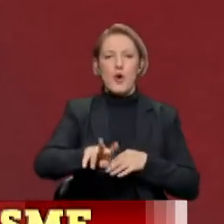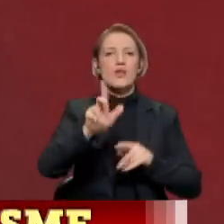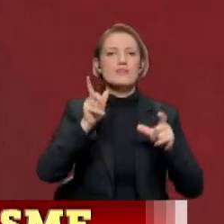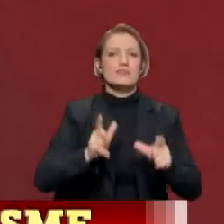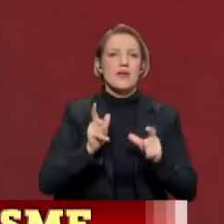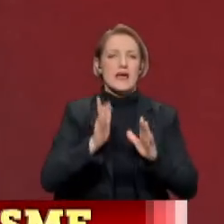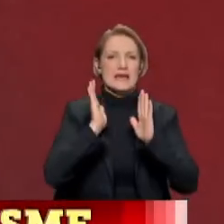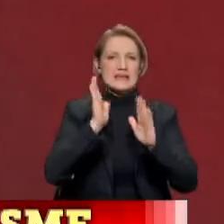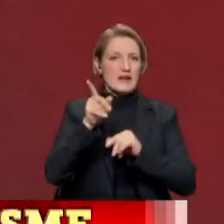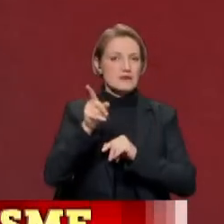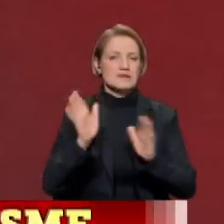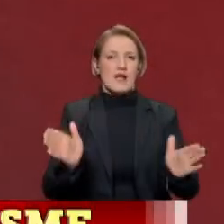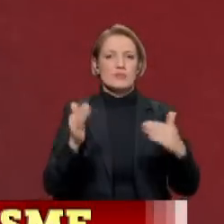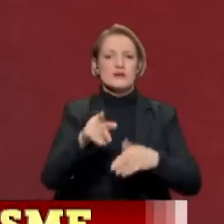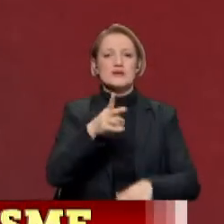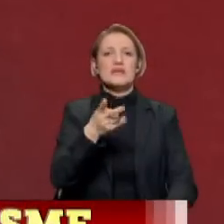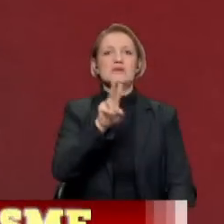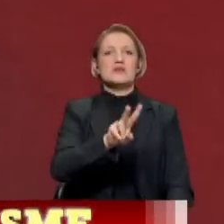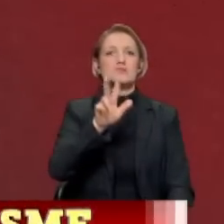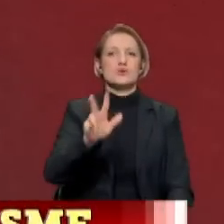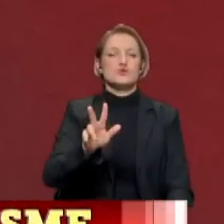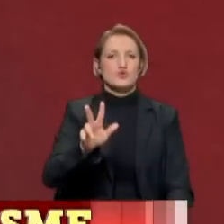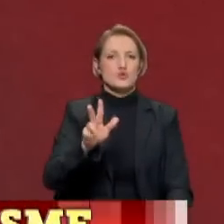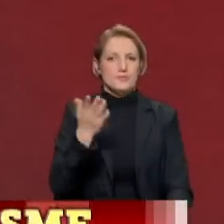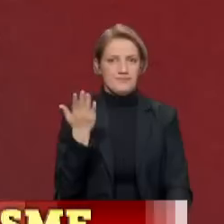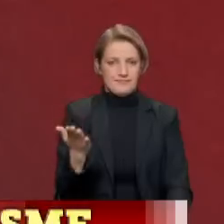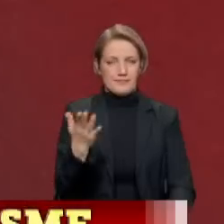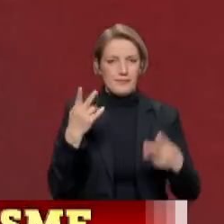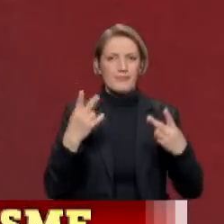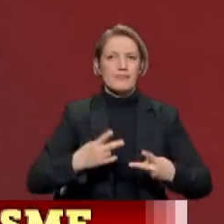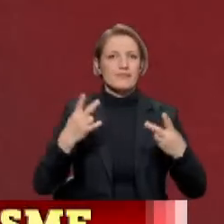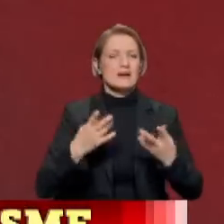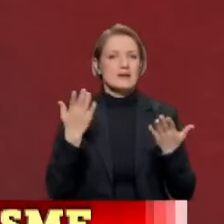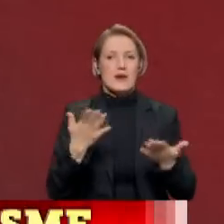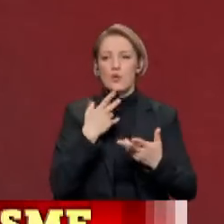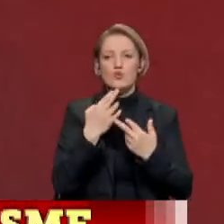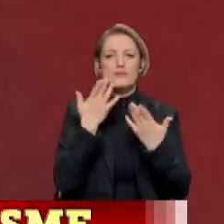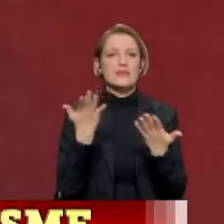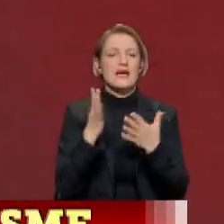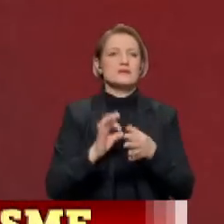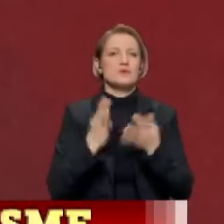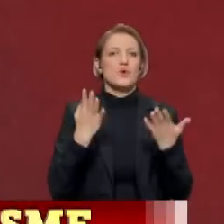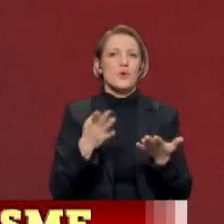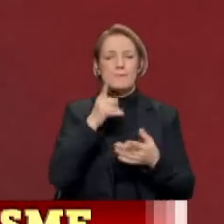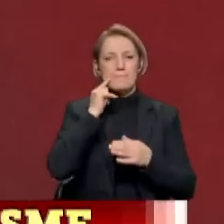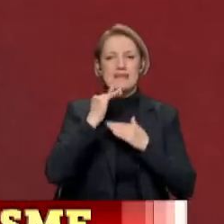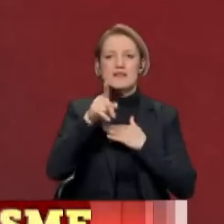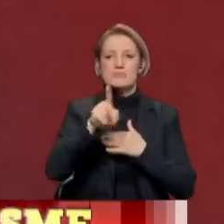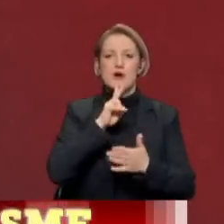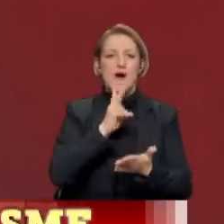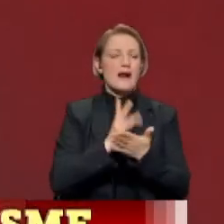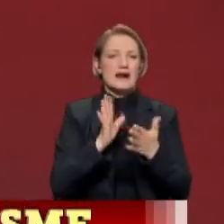gider? Sandık ve 2023 mesajları acaba neyi söylüyor ve millet ne der bu